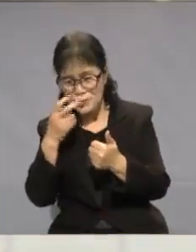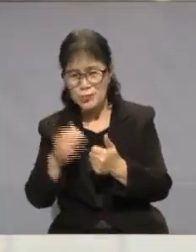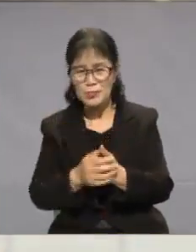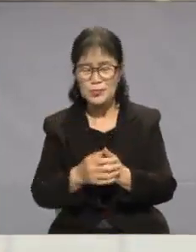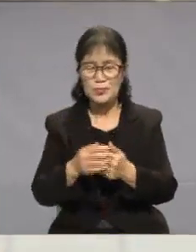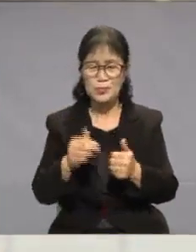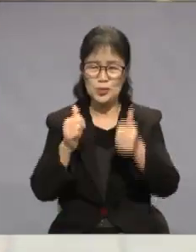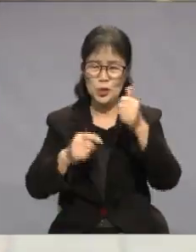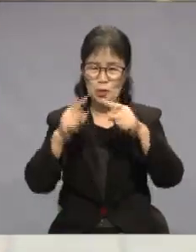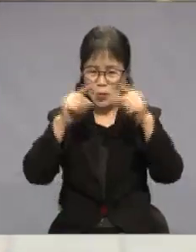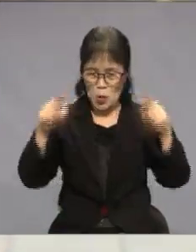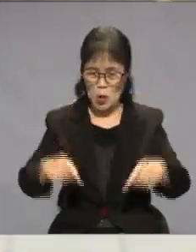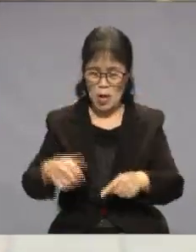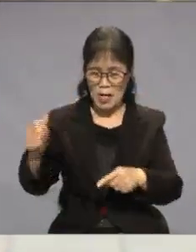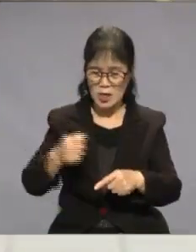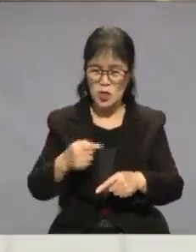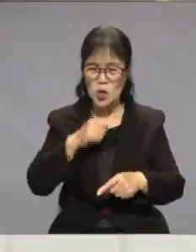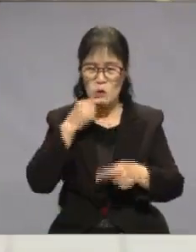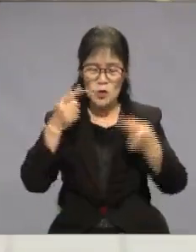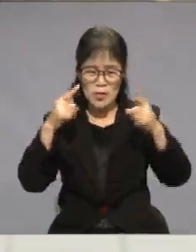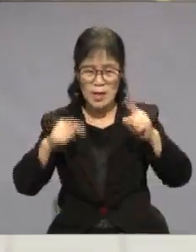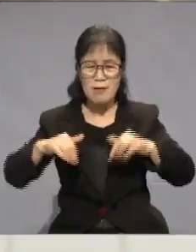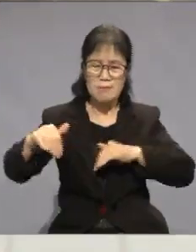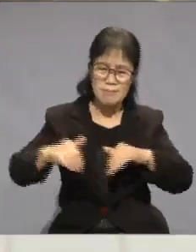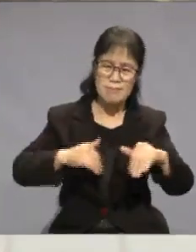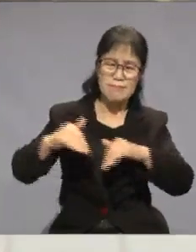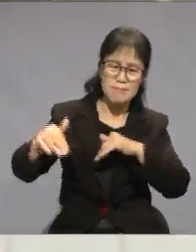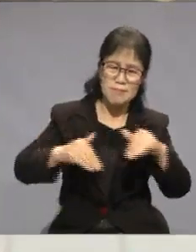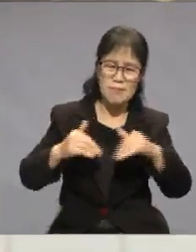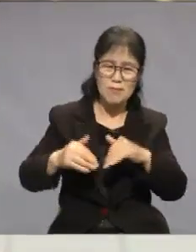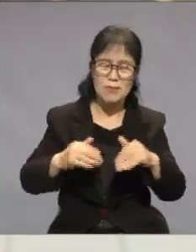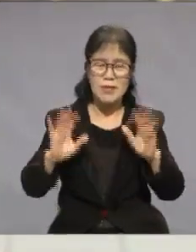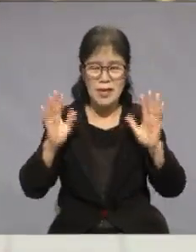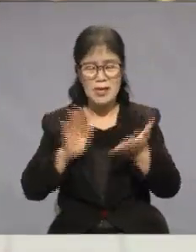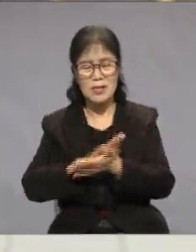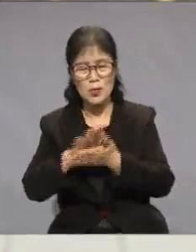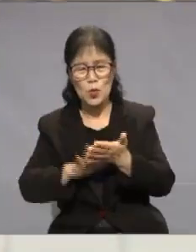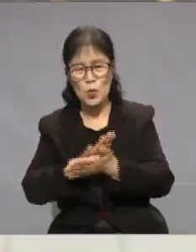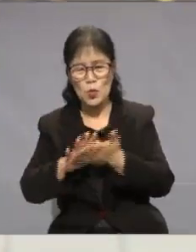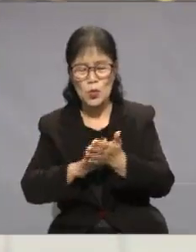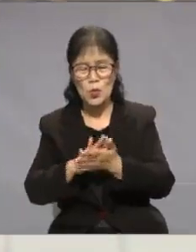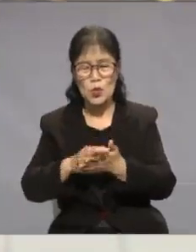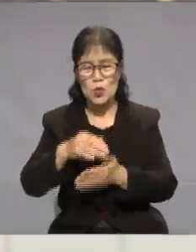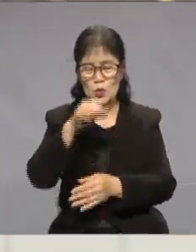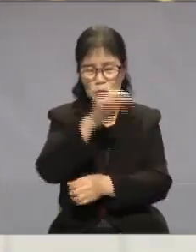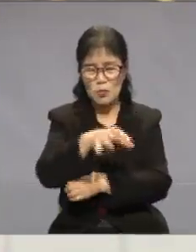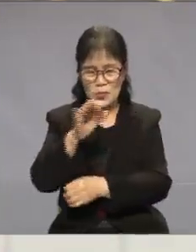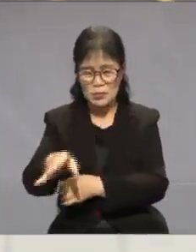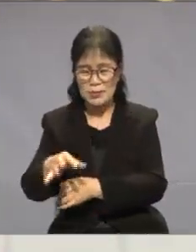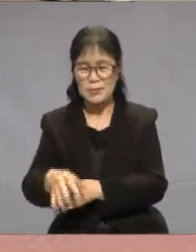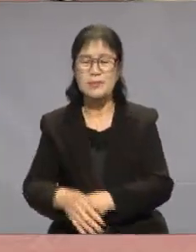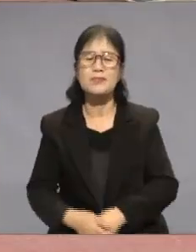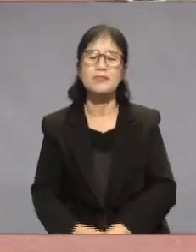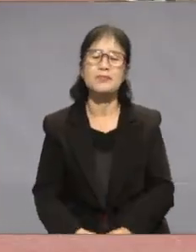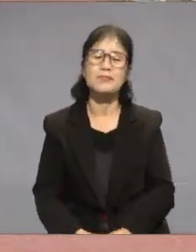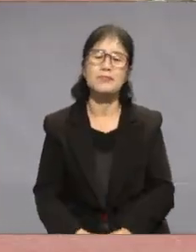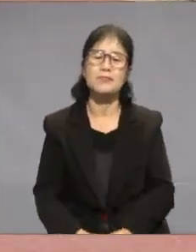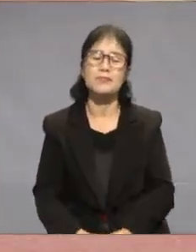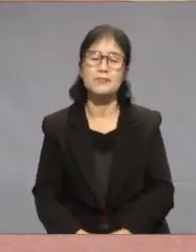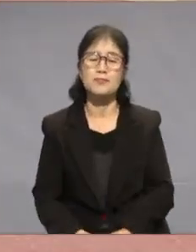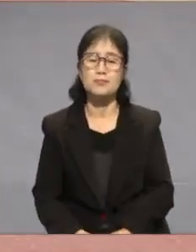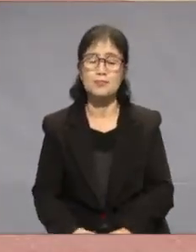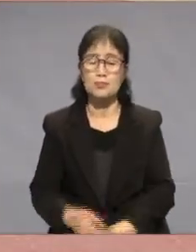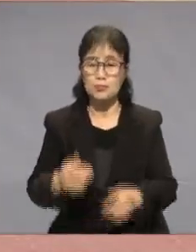수험표 가지고 이제 홍대 거리 돌아다니면서 애들이랑 놀러도 다니고 쇼핑도 좀 하고 하려고 왔었어요.